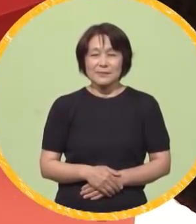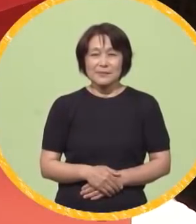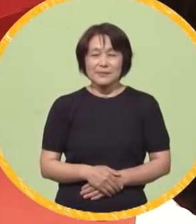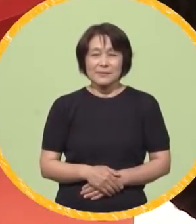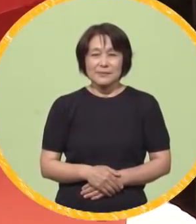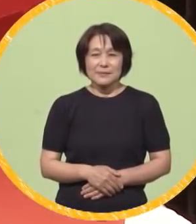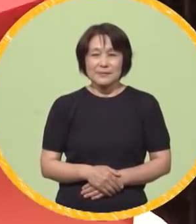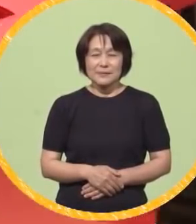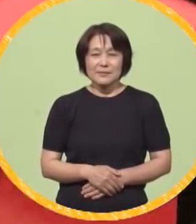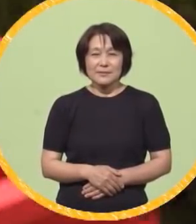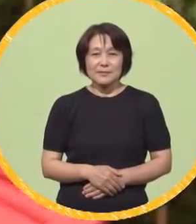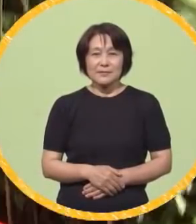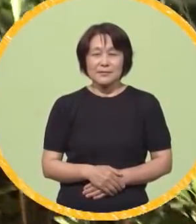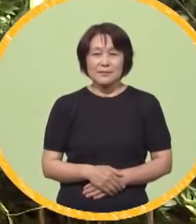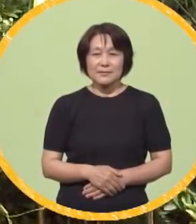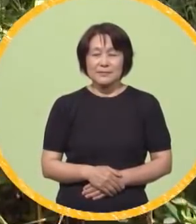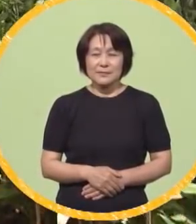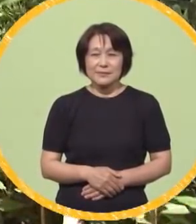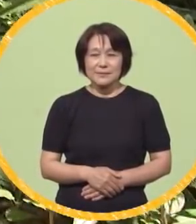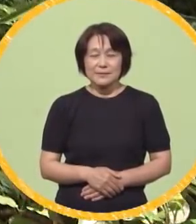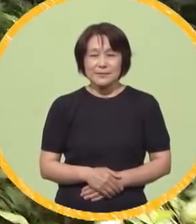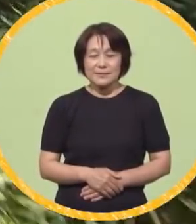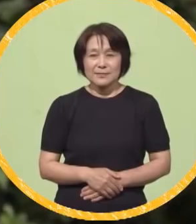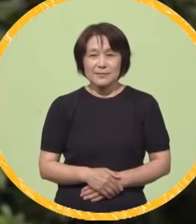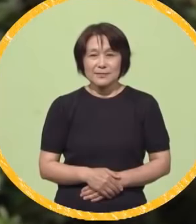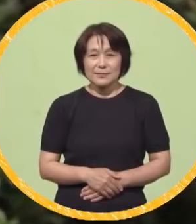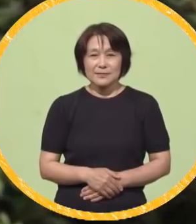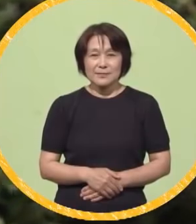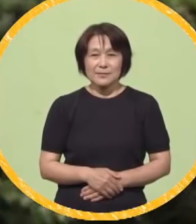これにしよう。じゃん。